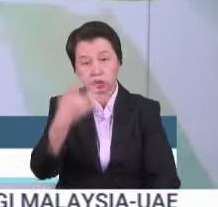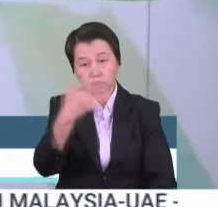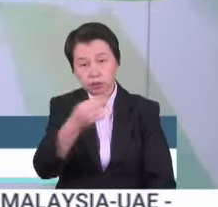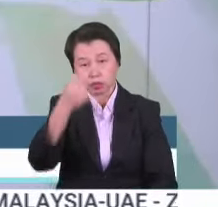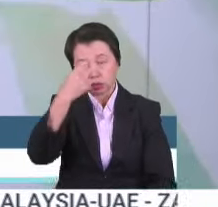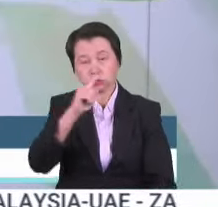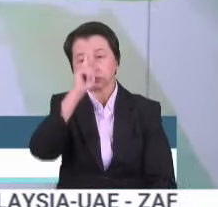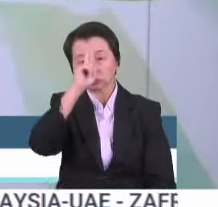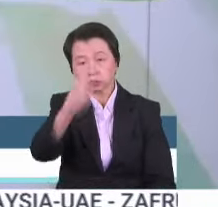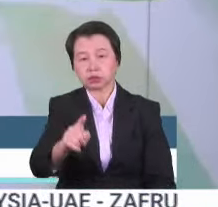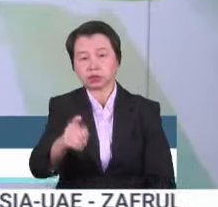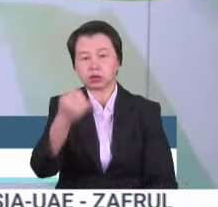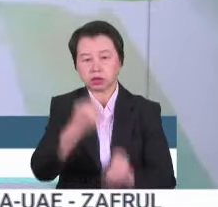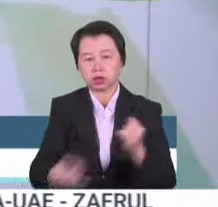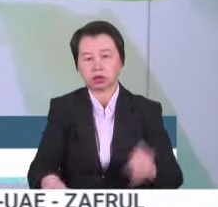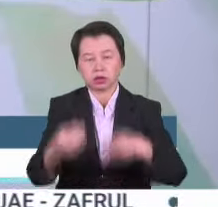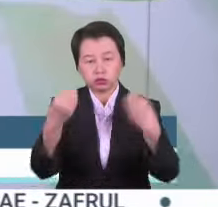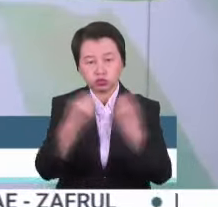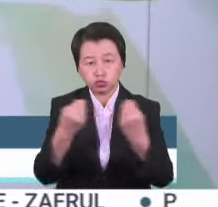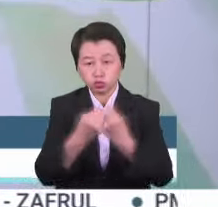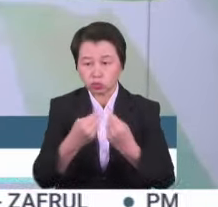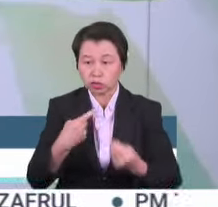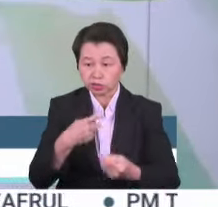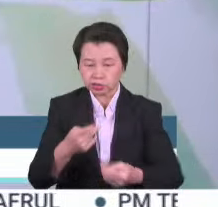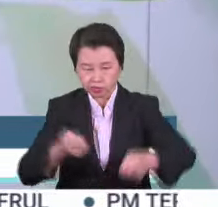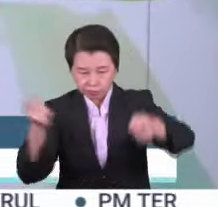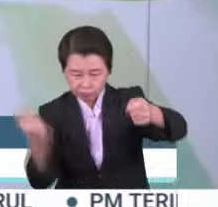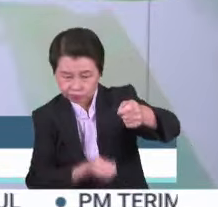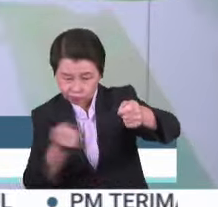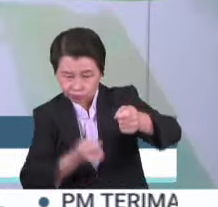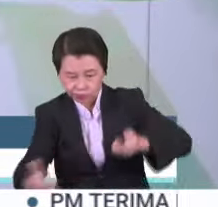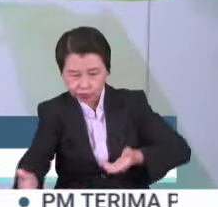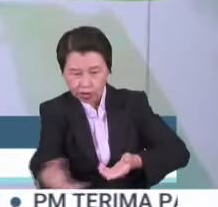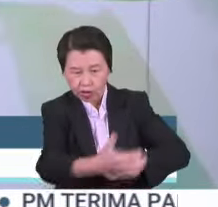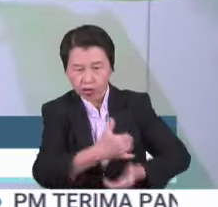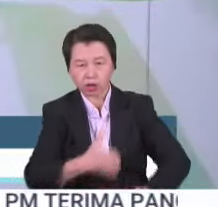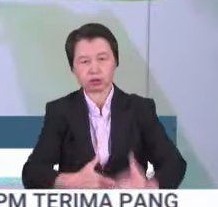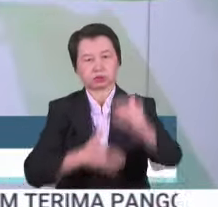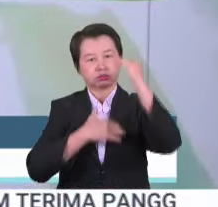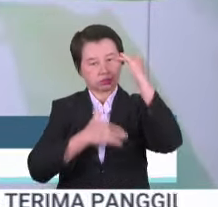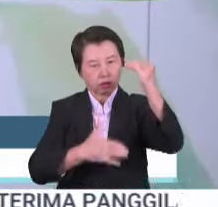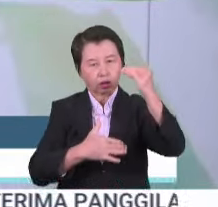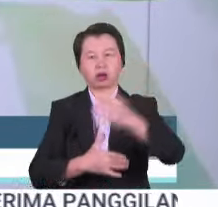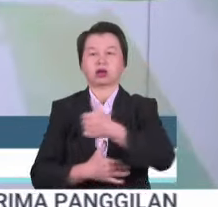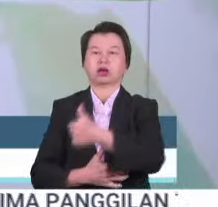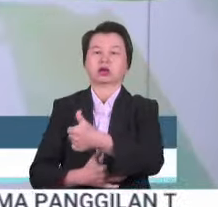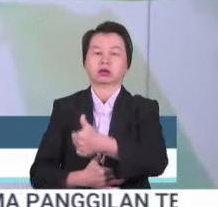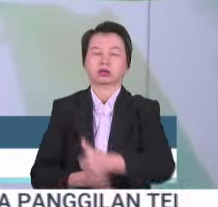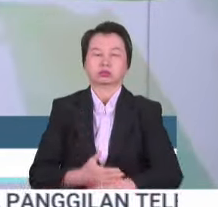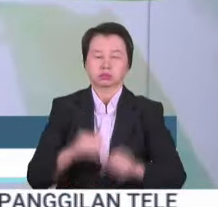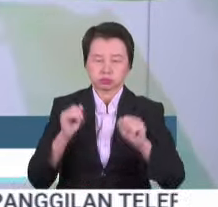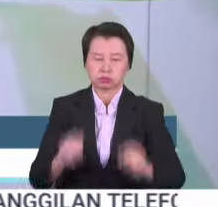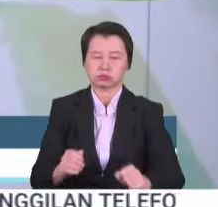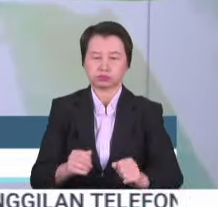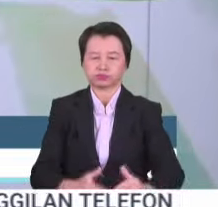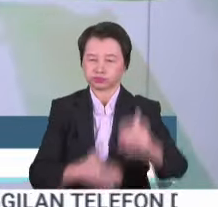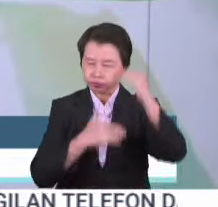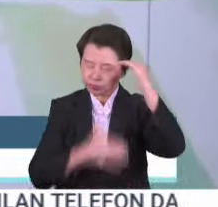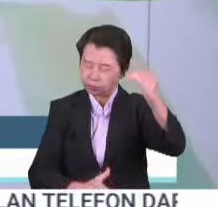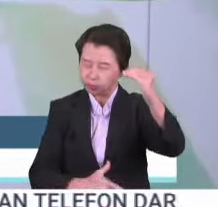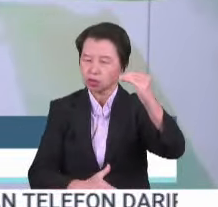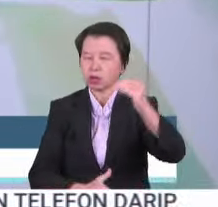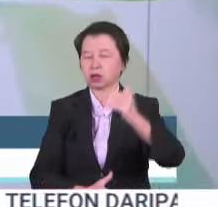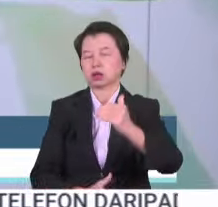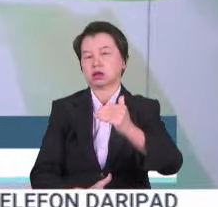pastikan akhirnya jumlah hasil yang diperolehi adalah ke tahap yang kita perlukan ke tahap yang